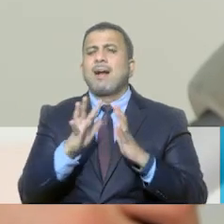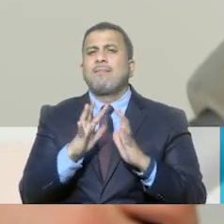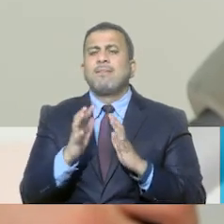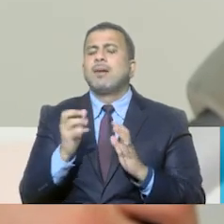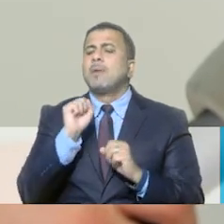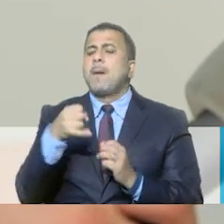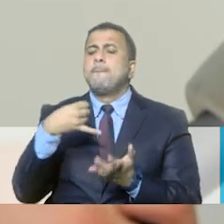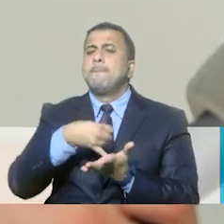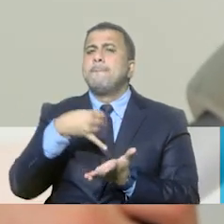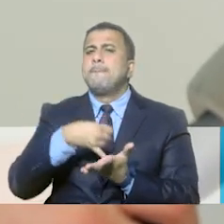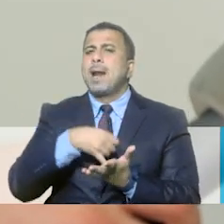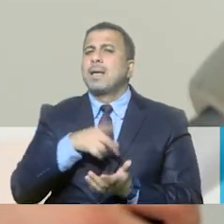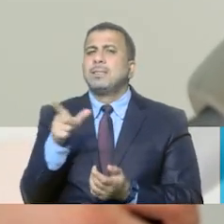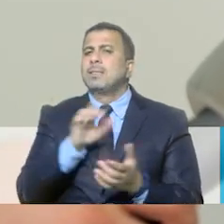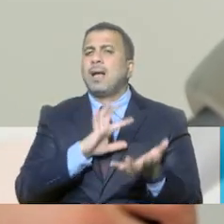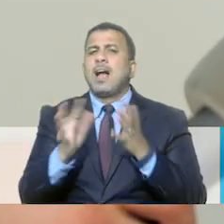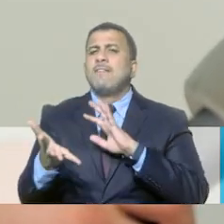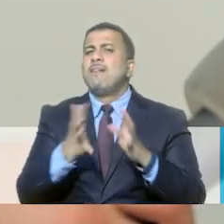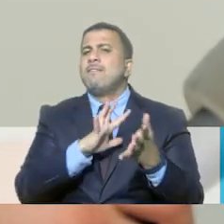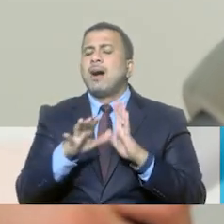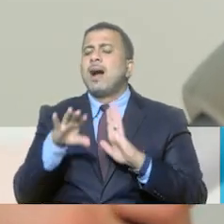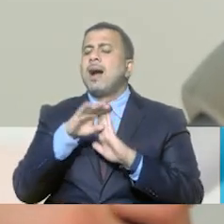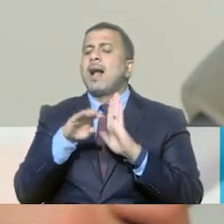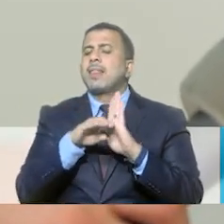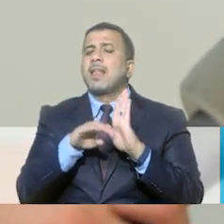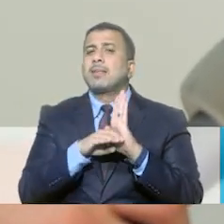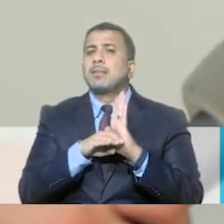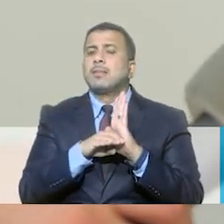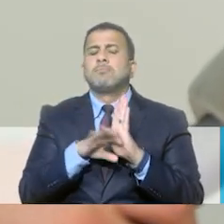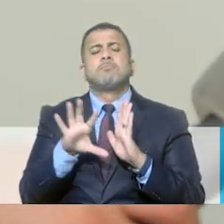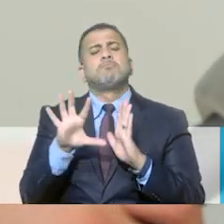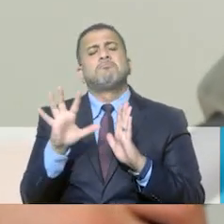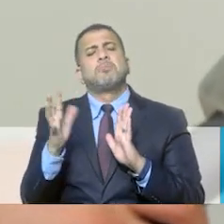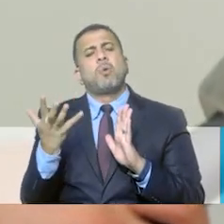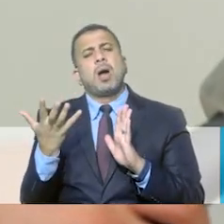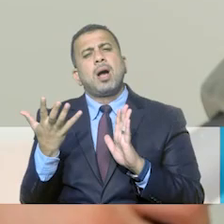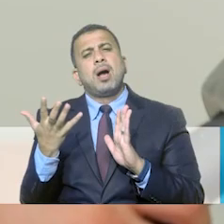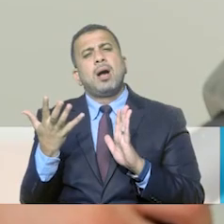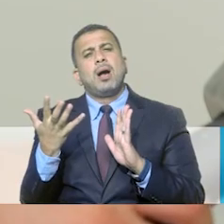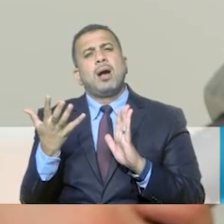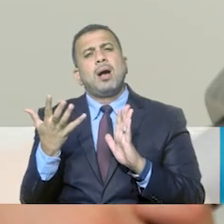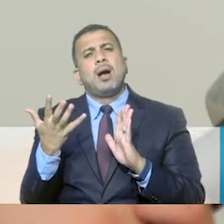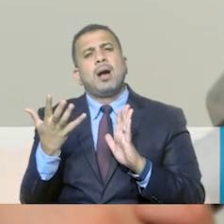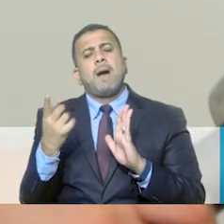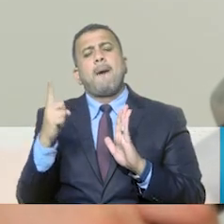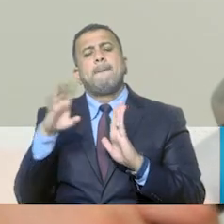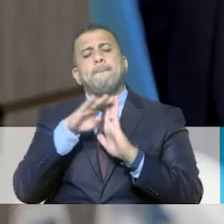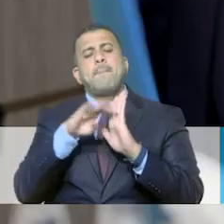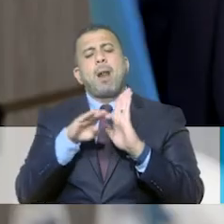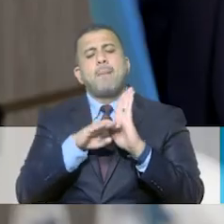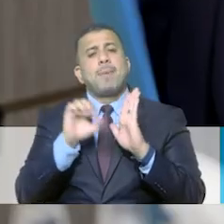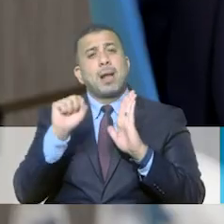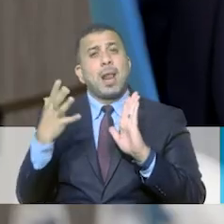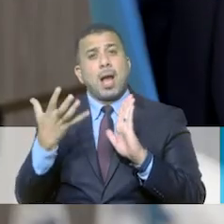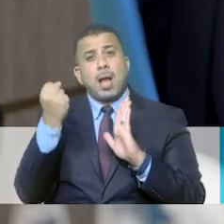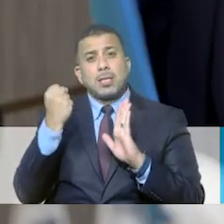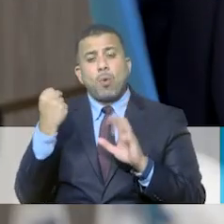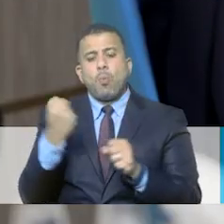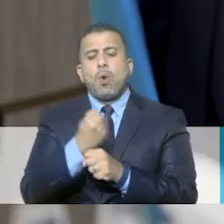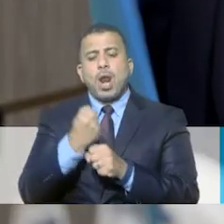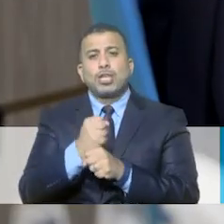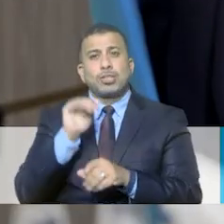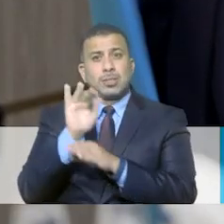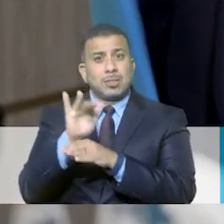هذه المراكز وكيفية إعداد سواء كانت كيفية إعداد البرامج الخاصة بالورش